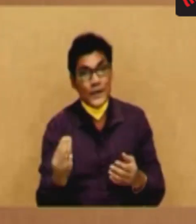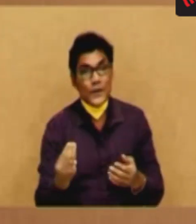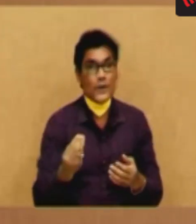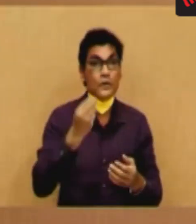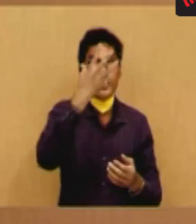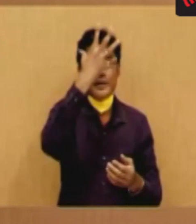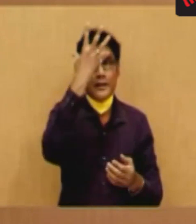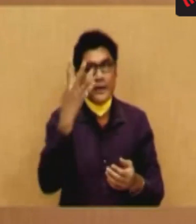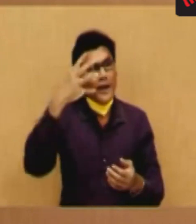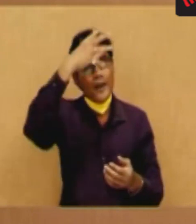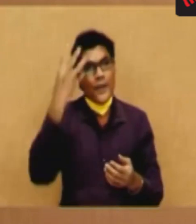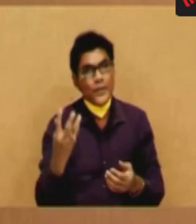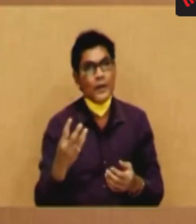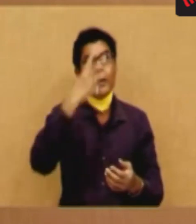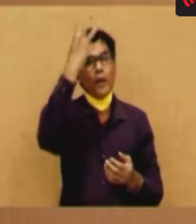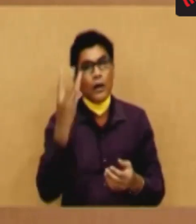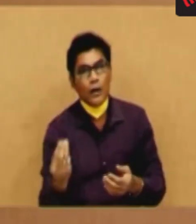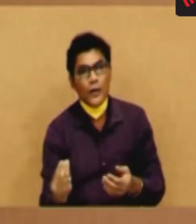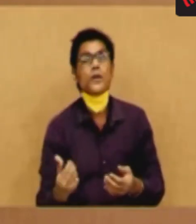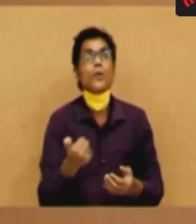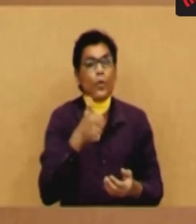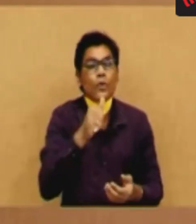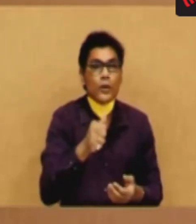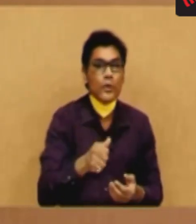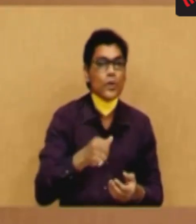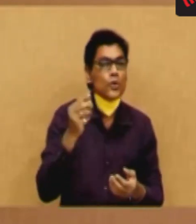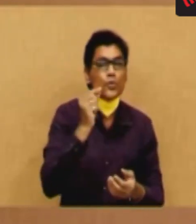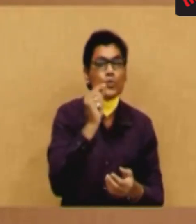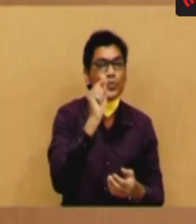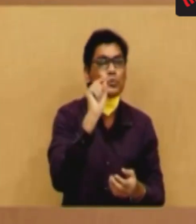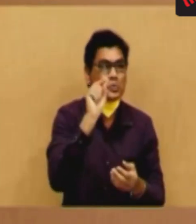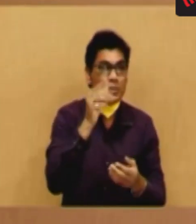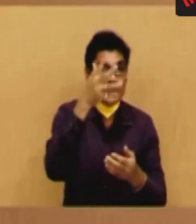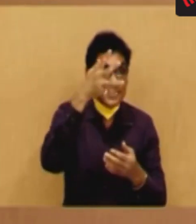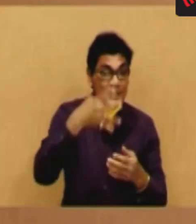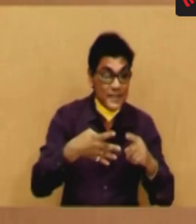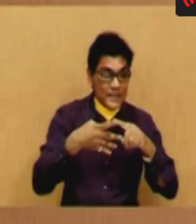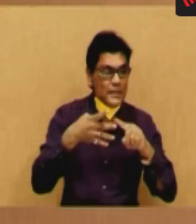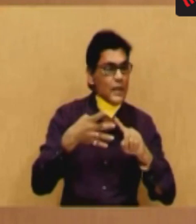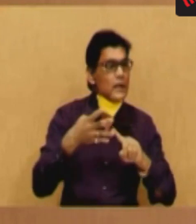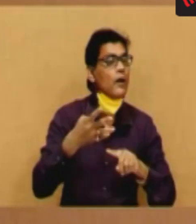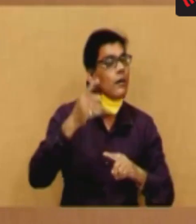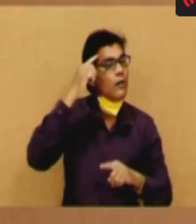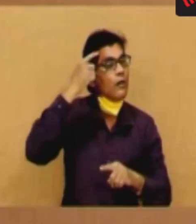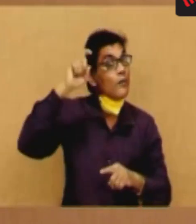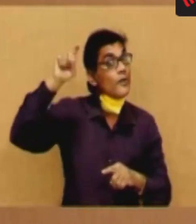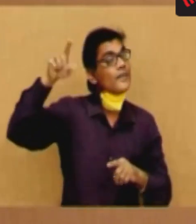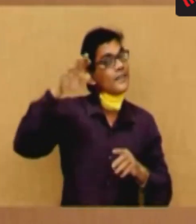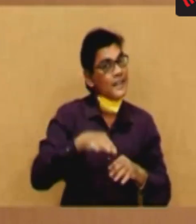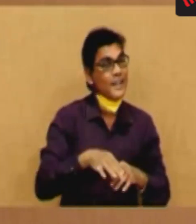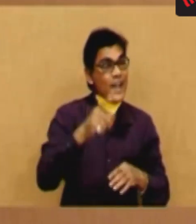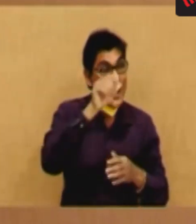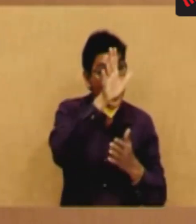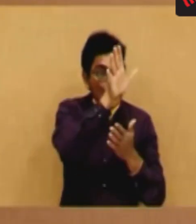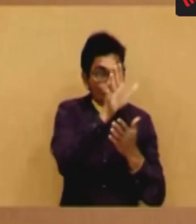ओपुरोली कौन करिबा तांकु नेकि रातिरे कौन करिबा छोट छोट जिनस चारोटी परिकल्पना जदि आगुरु टिके करि दैथिबा